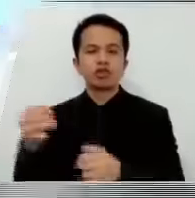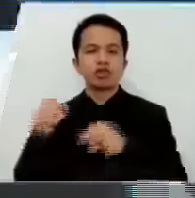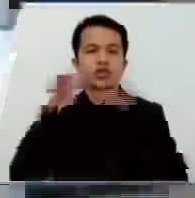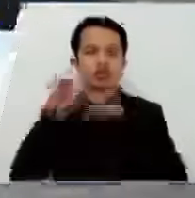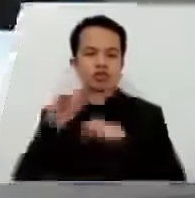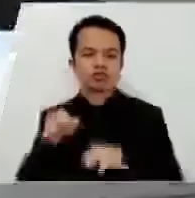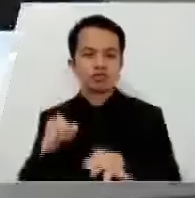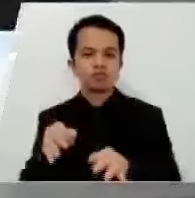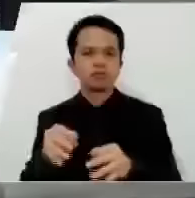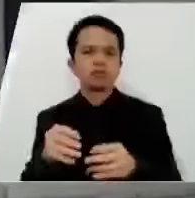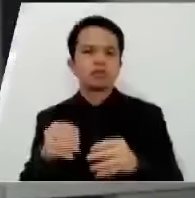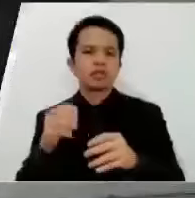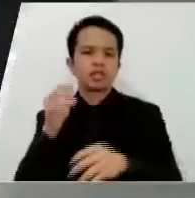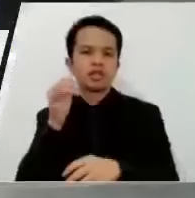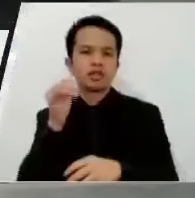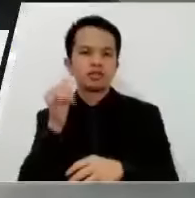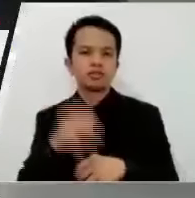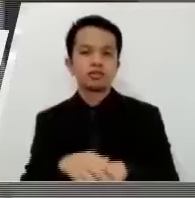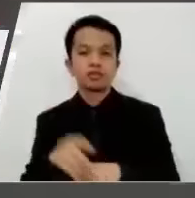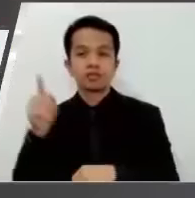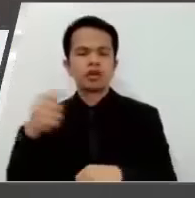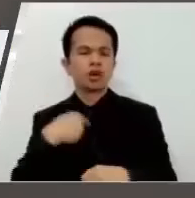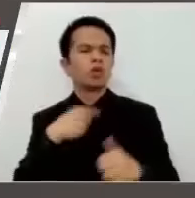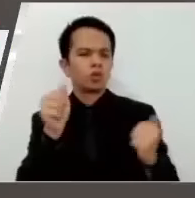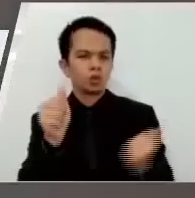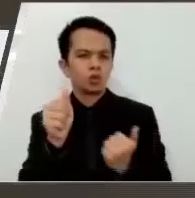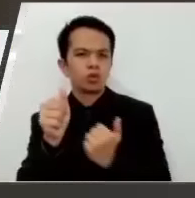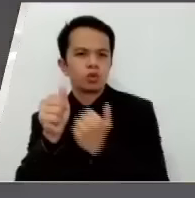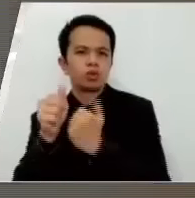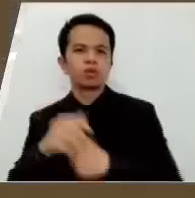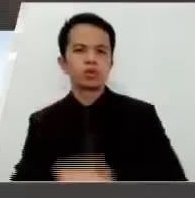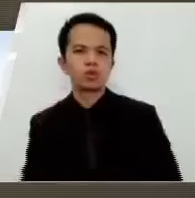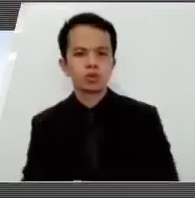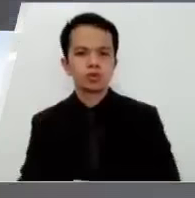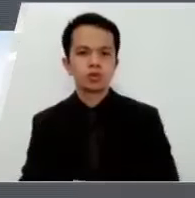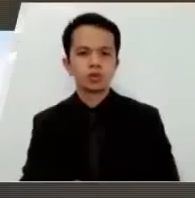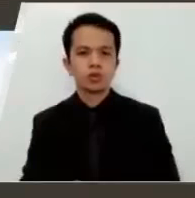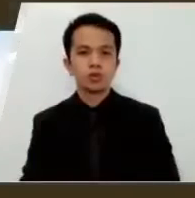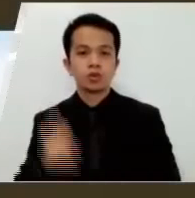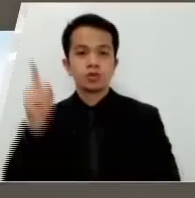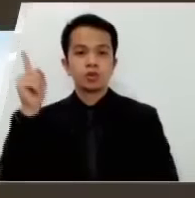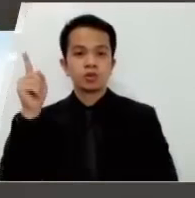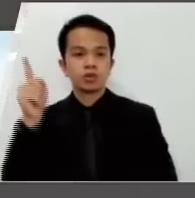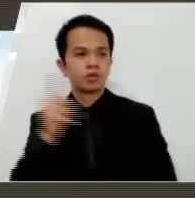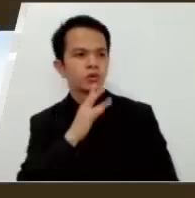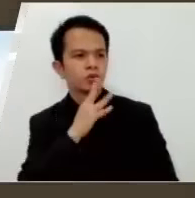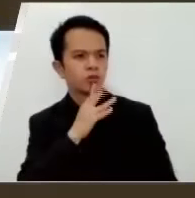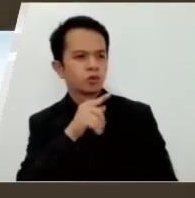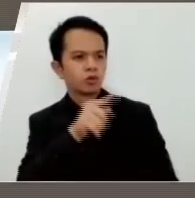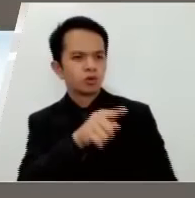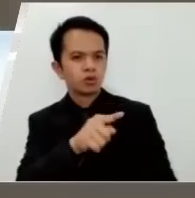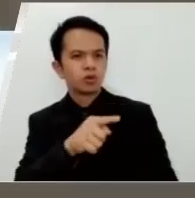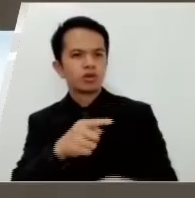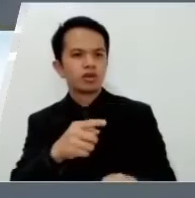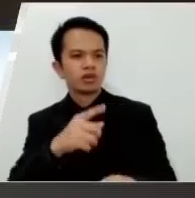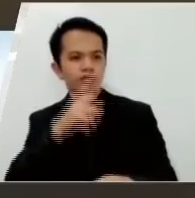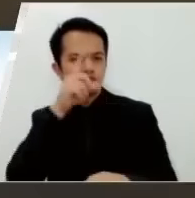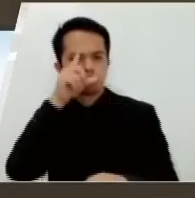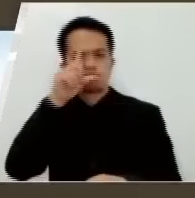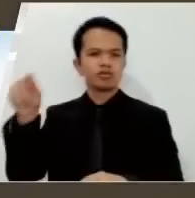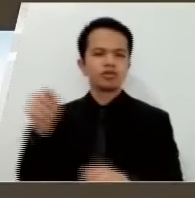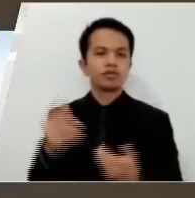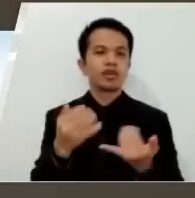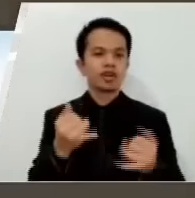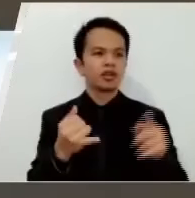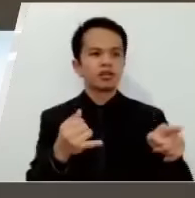kamera. Sinundan ko siya, hindi ko yung pangalan. Ano yung unit mo? Sabi niya, nagandahan siya sa babae